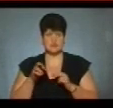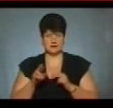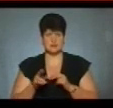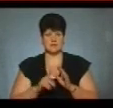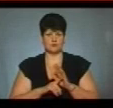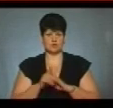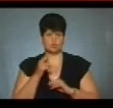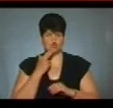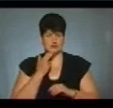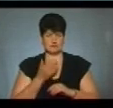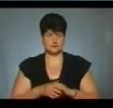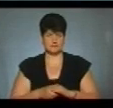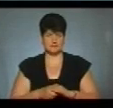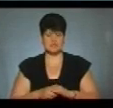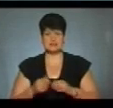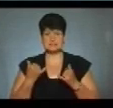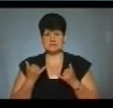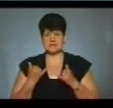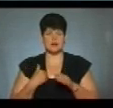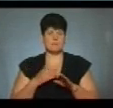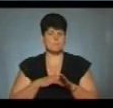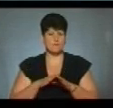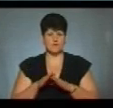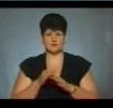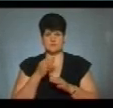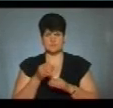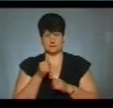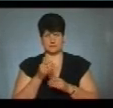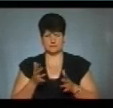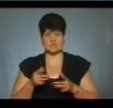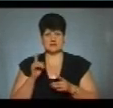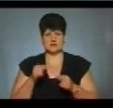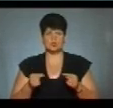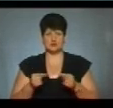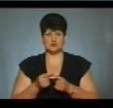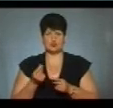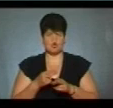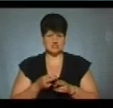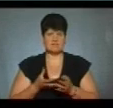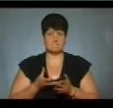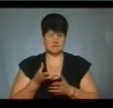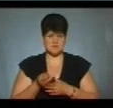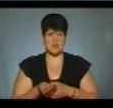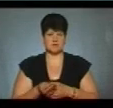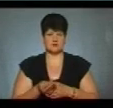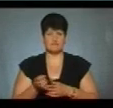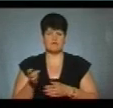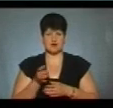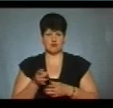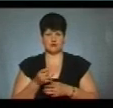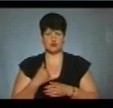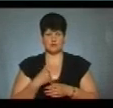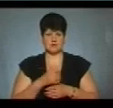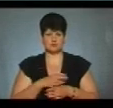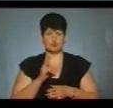на початку червня? Дивіться, зараз я такої повної інформації не маю. Знаю точно, що гроші виплачуються в районах. Це, що у нас було